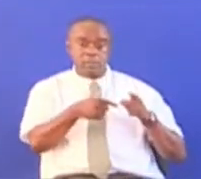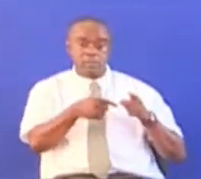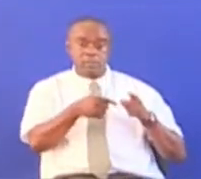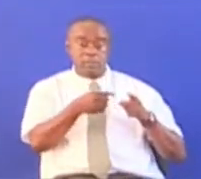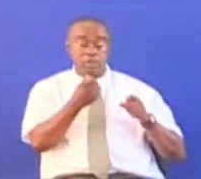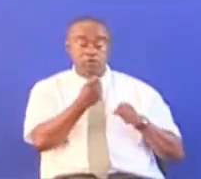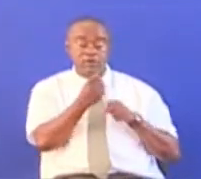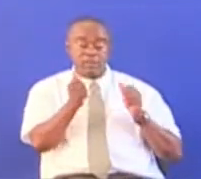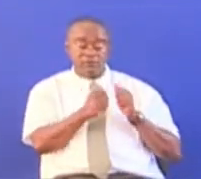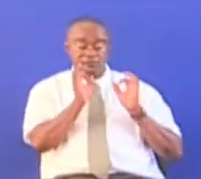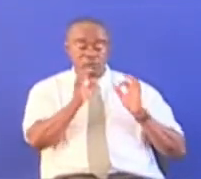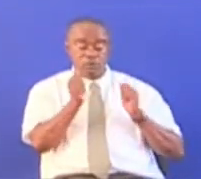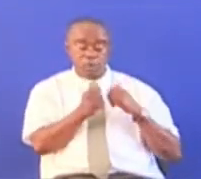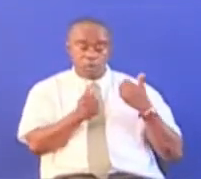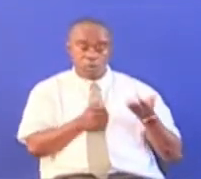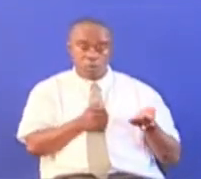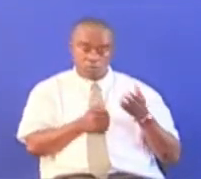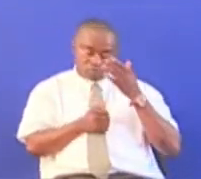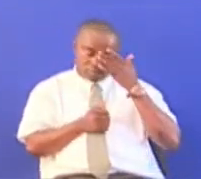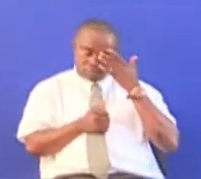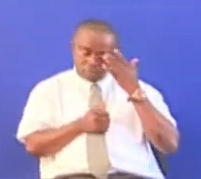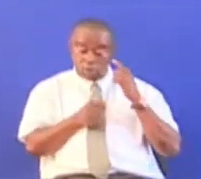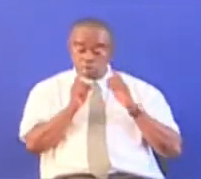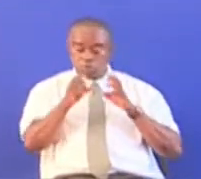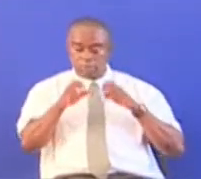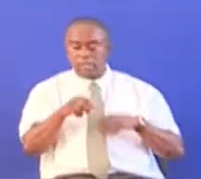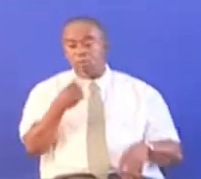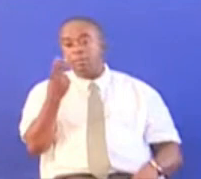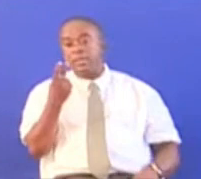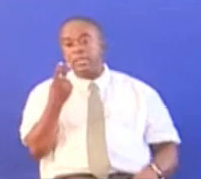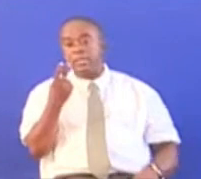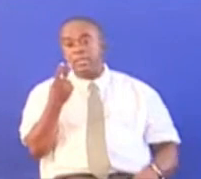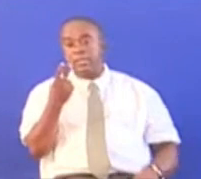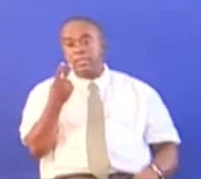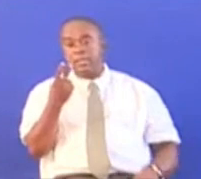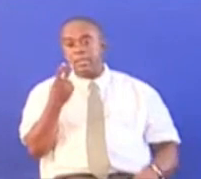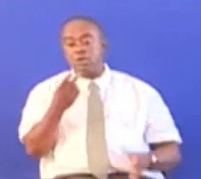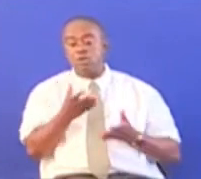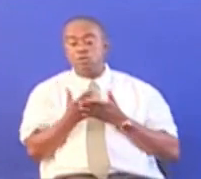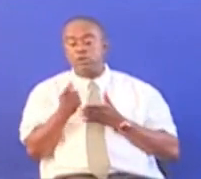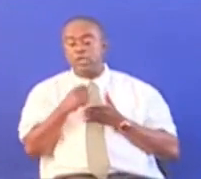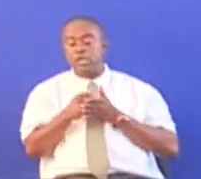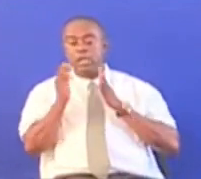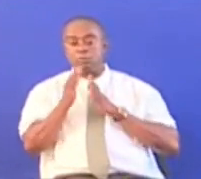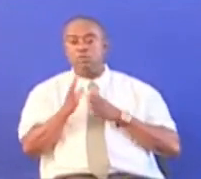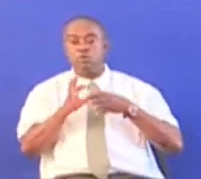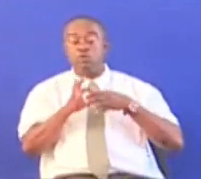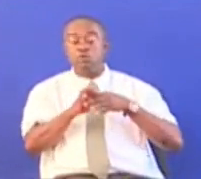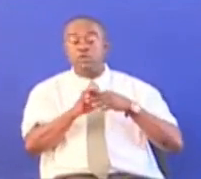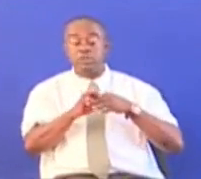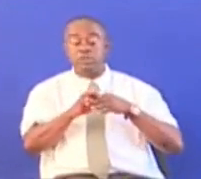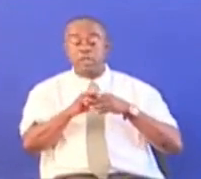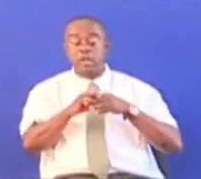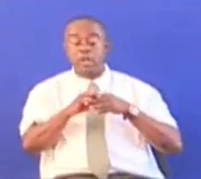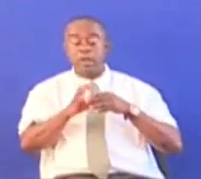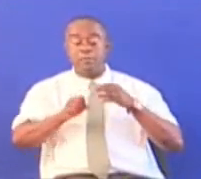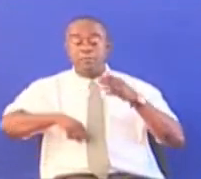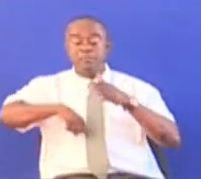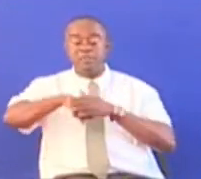iliyoifanya mwaka huu, basi pengine tutakuwa na timu mbili kwa mujibu wa katibu mkuu wa shirikisho la soka la Afrika